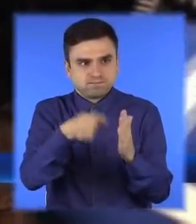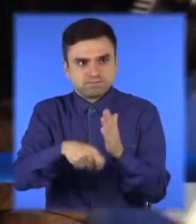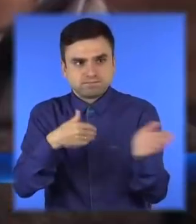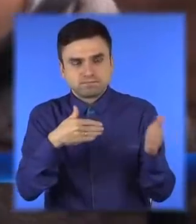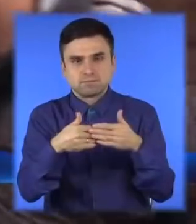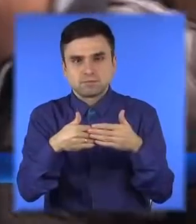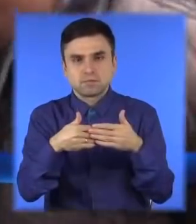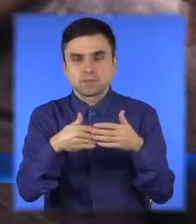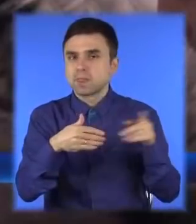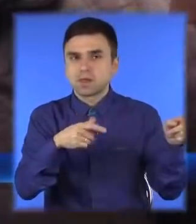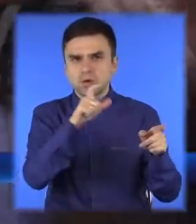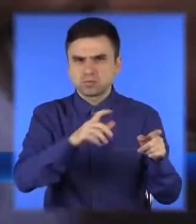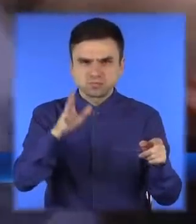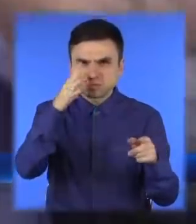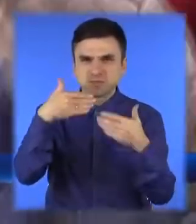не усім.